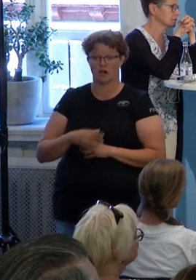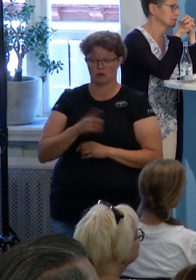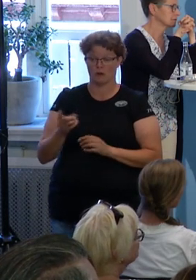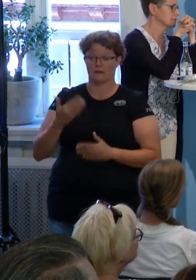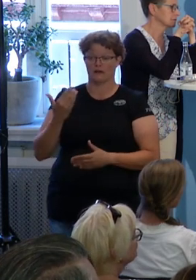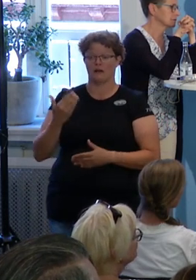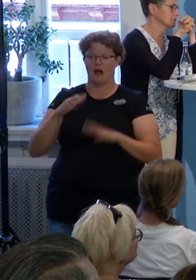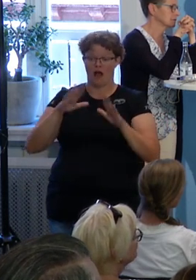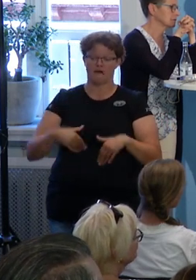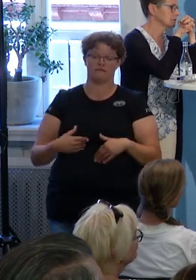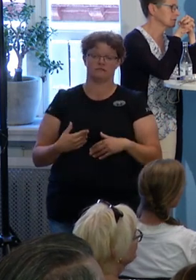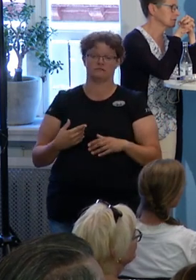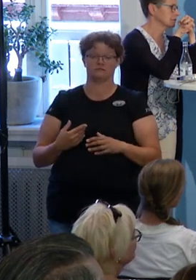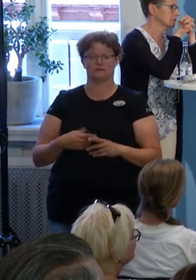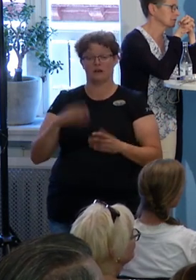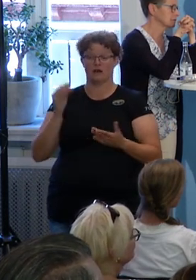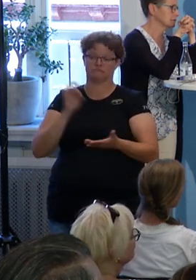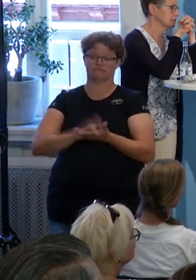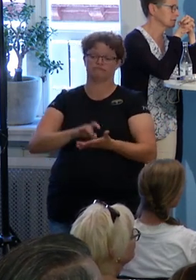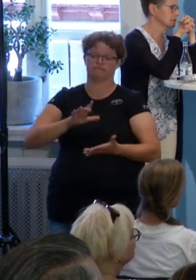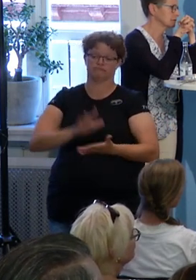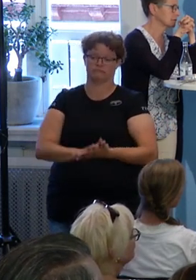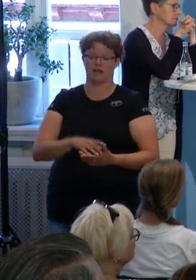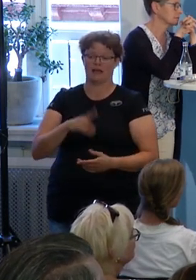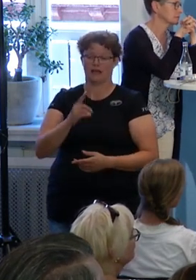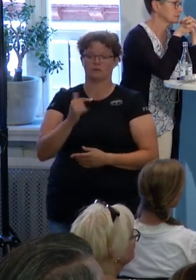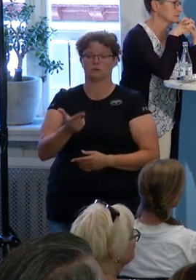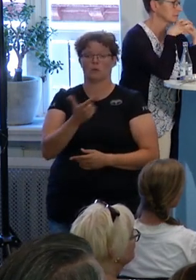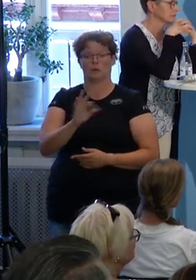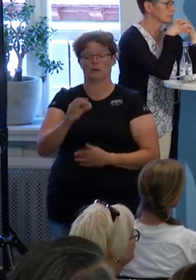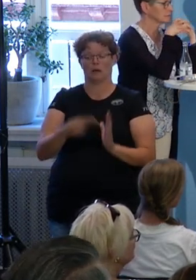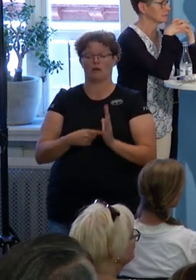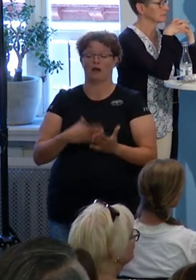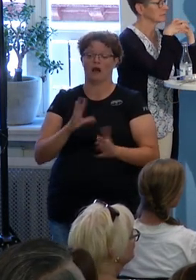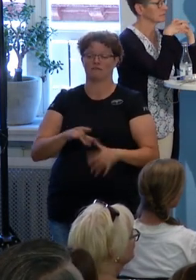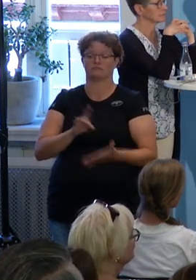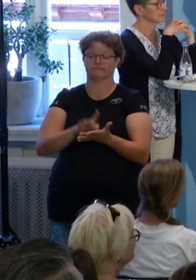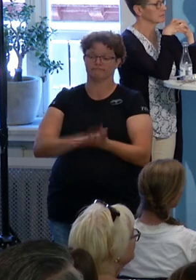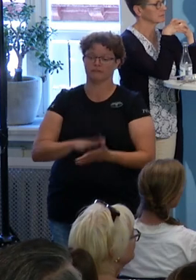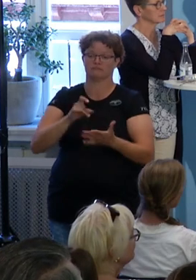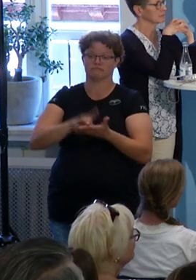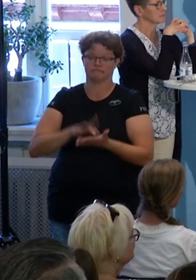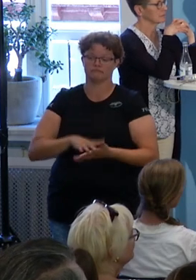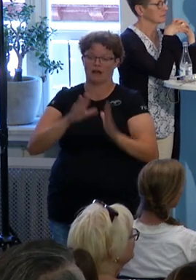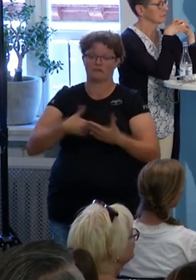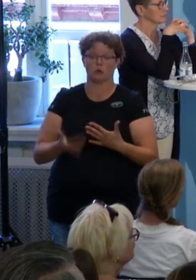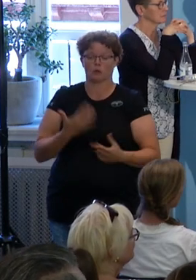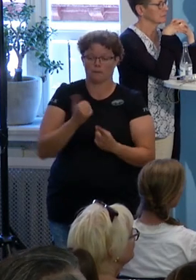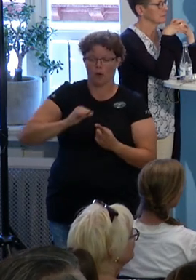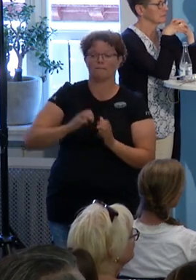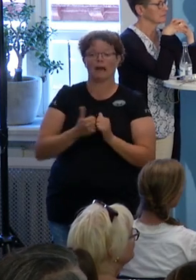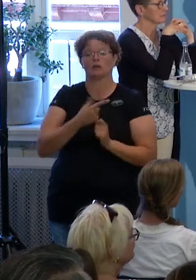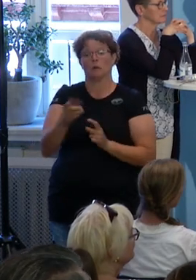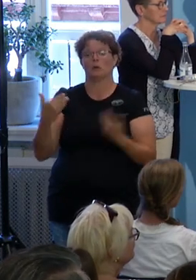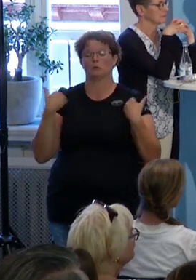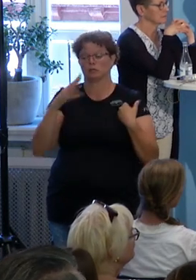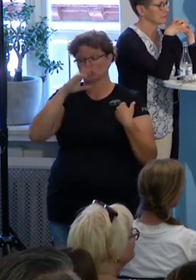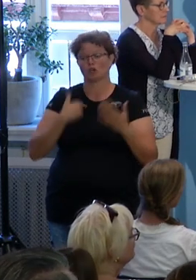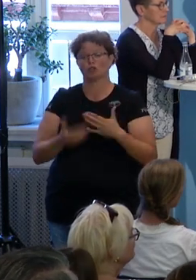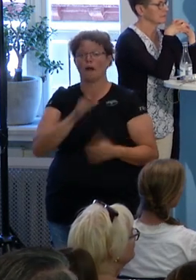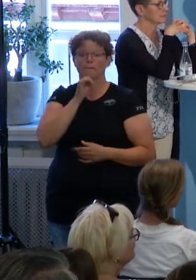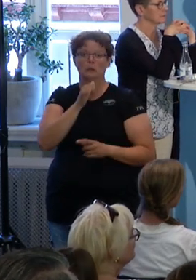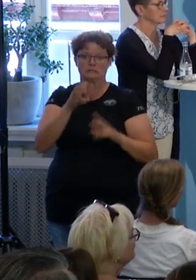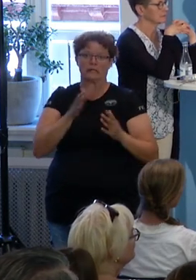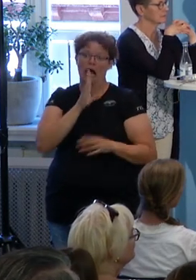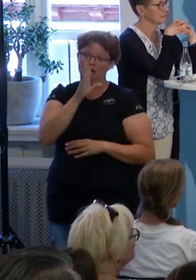lagförda 1700 gånger, någonting sånt. Men de går runt på stan och gör bus. Allvarligt sådant.